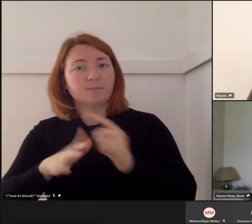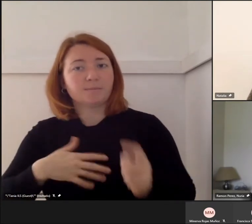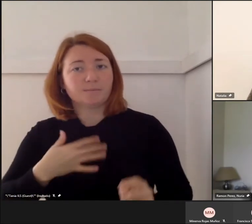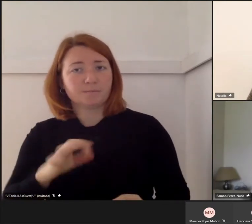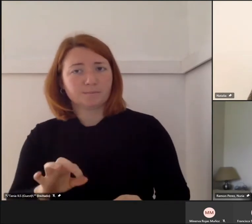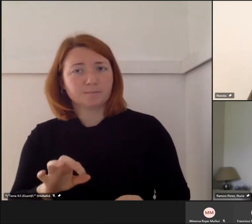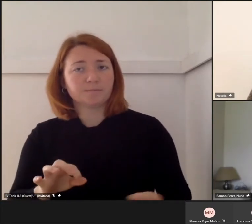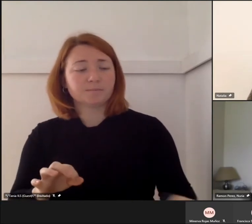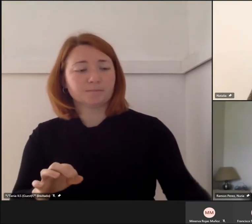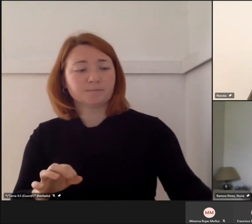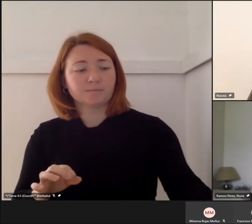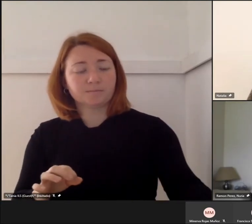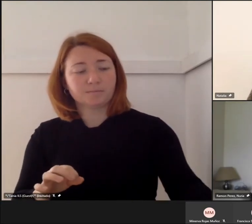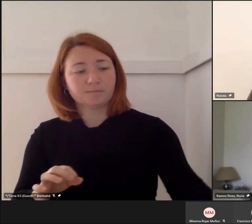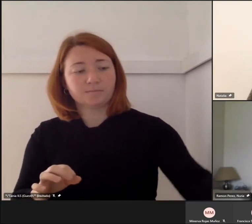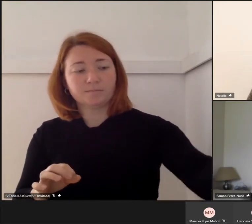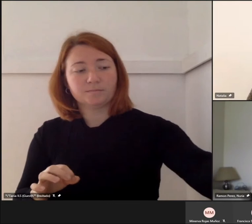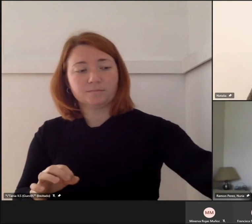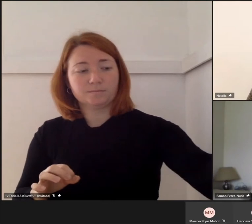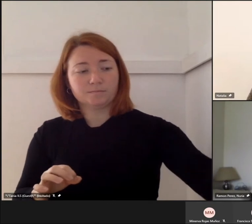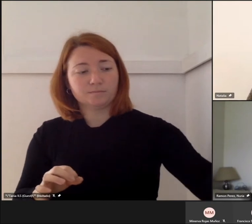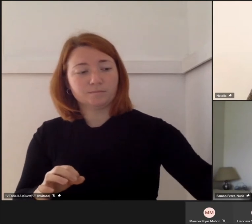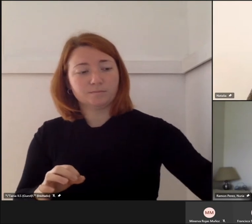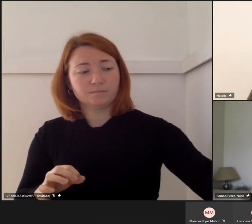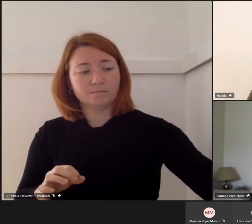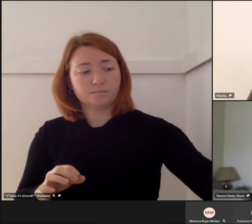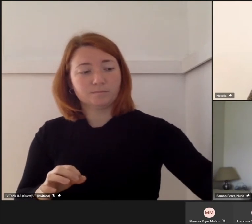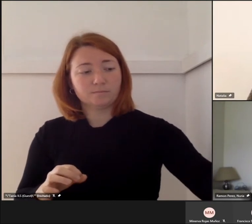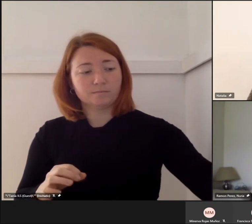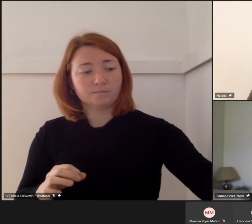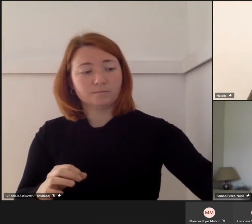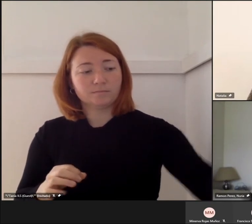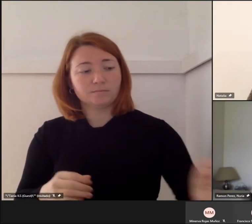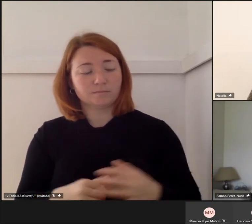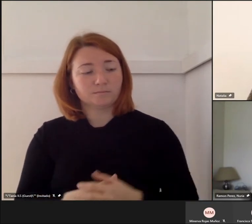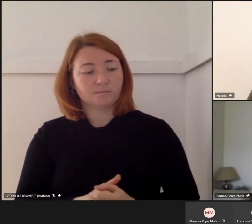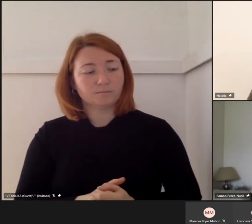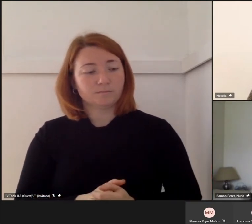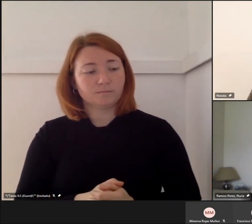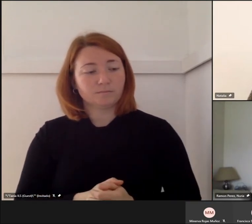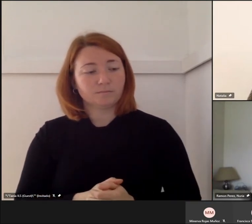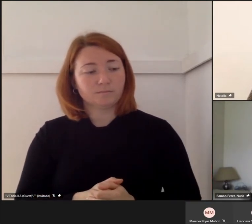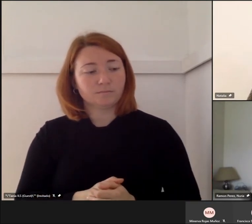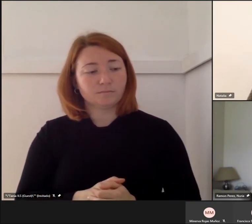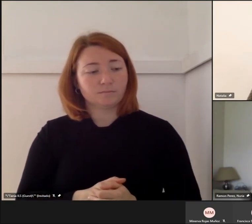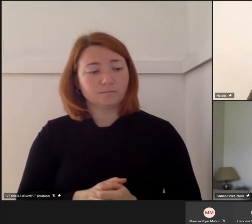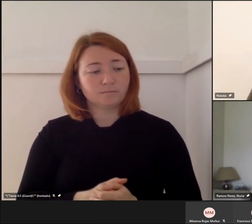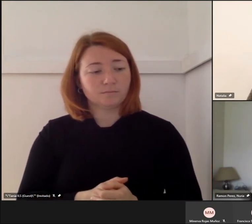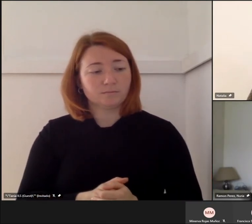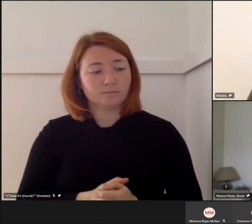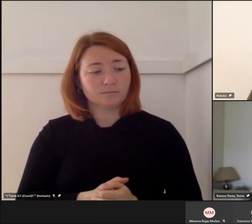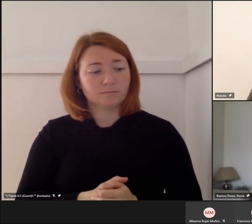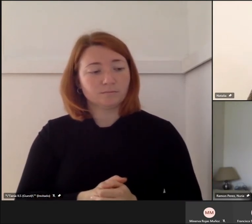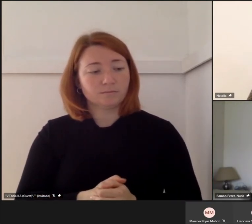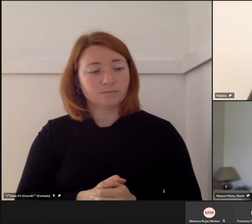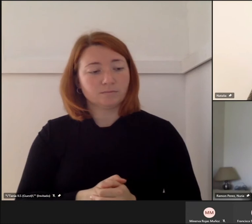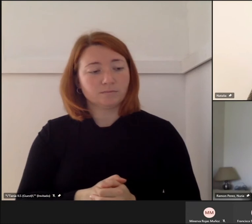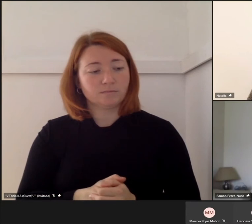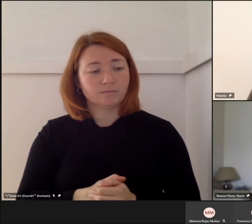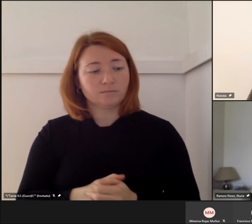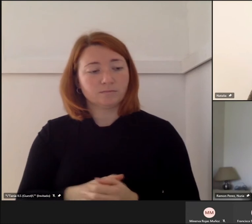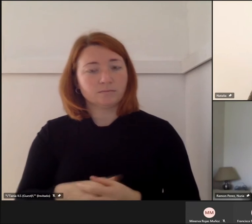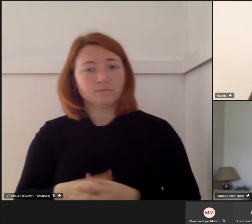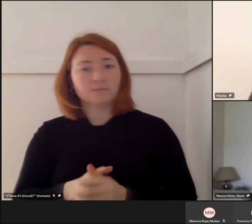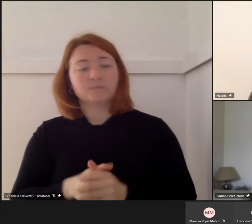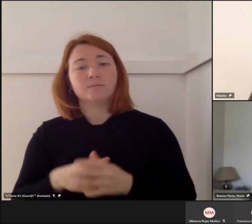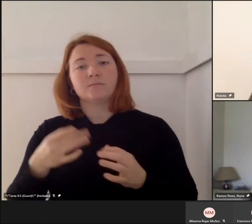reptes importants, però penso que ara està també, segurament la Covid, una de les coses positives és que ens ha fet doncs, prendre